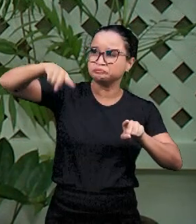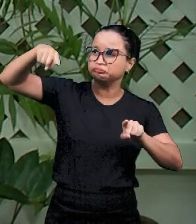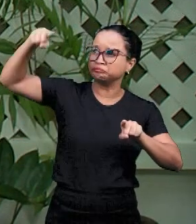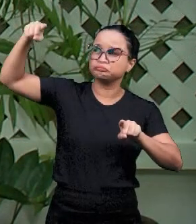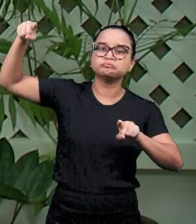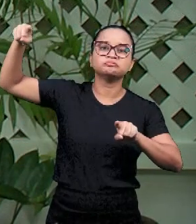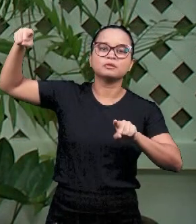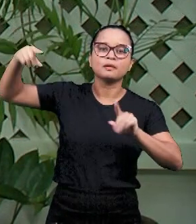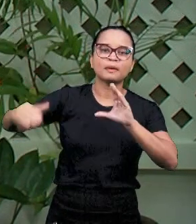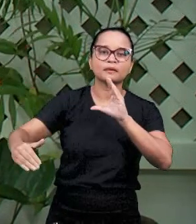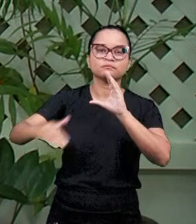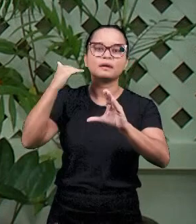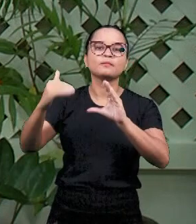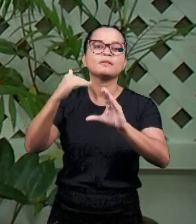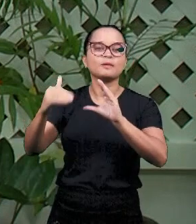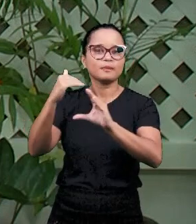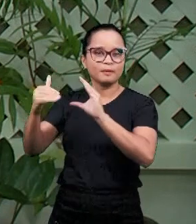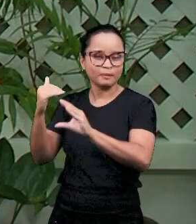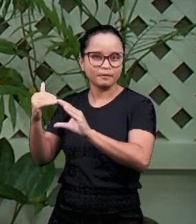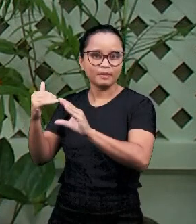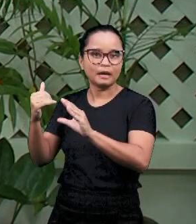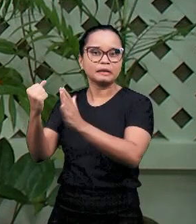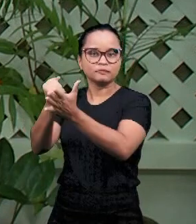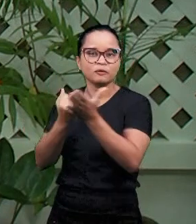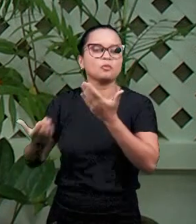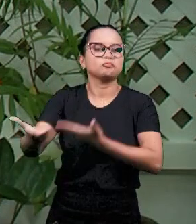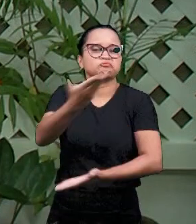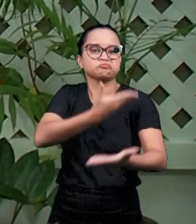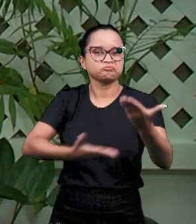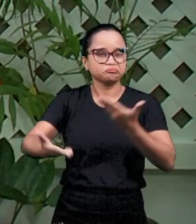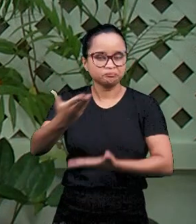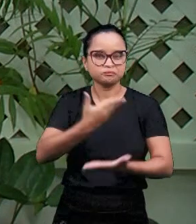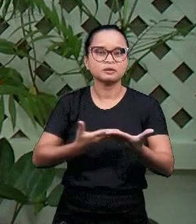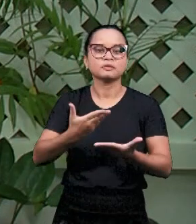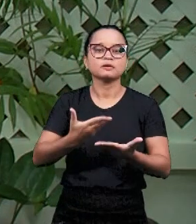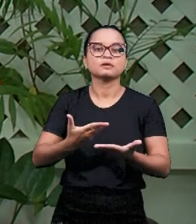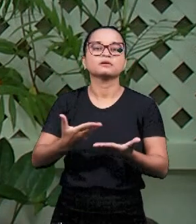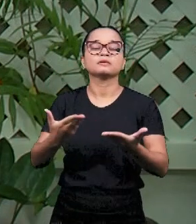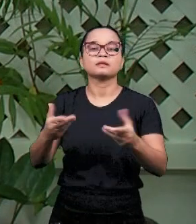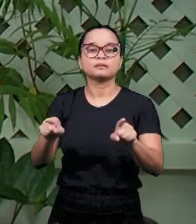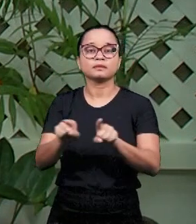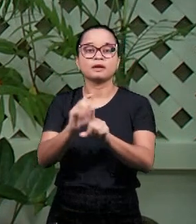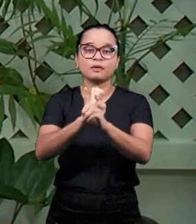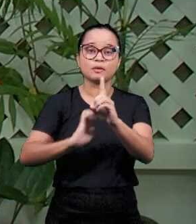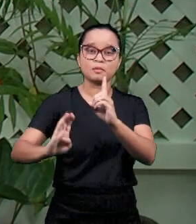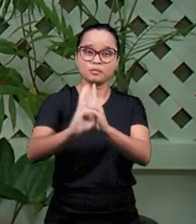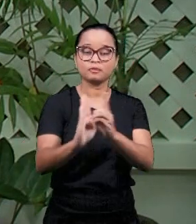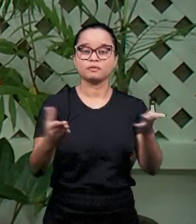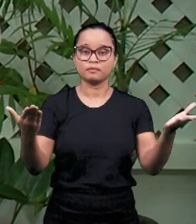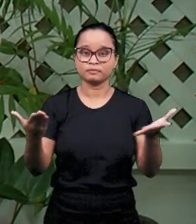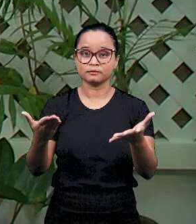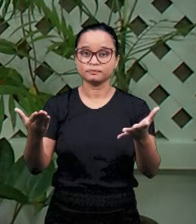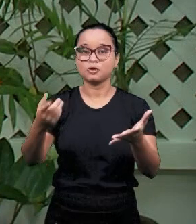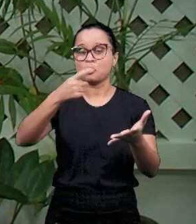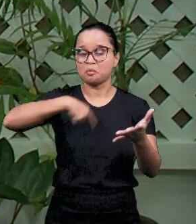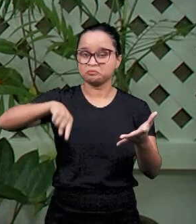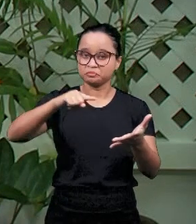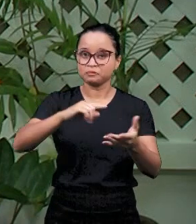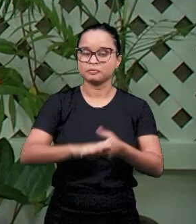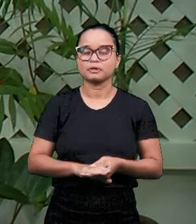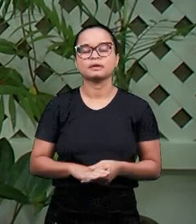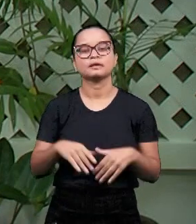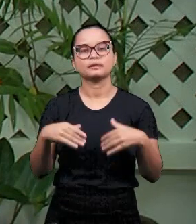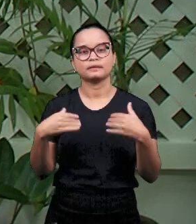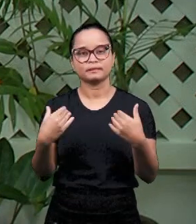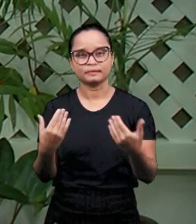augmenté 3 fois plus. Donc, on voit des messages de collaboration, de participation dans notre école biblique dominicale. Nous